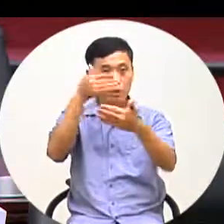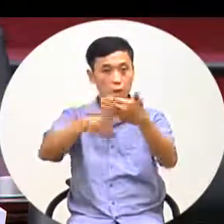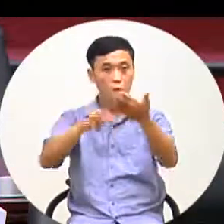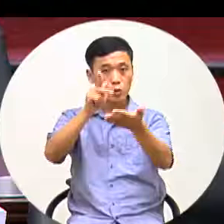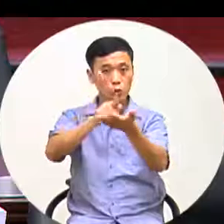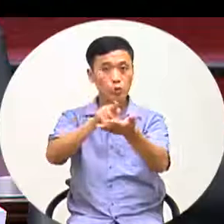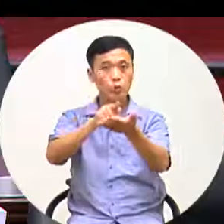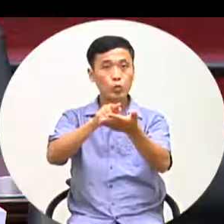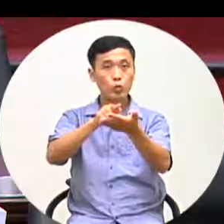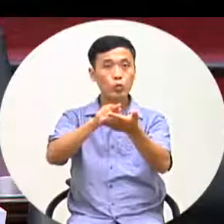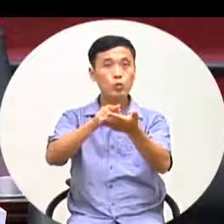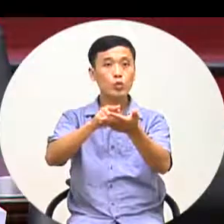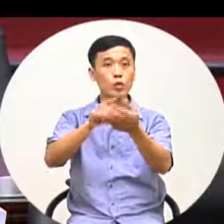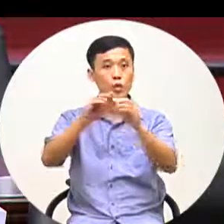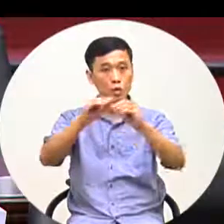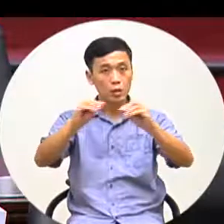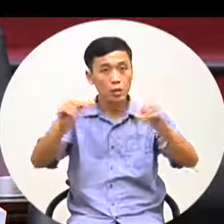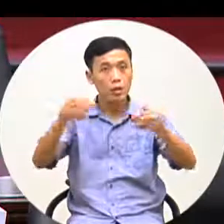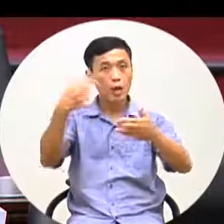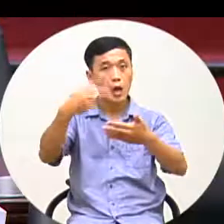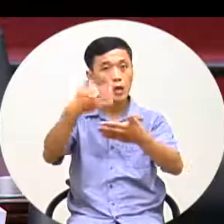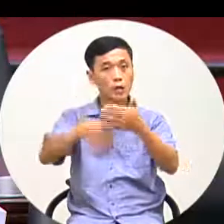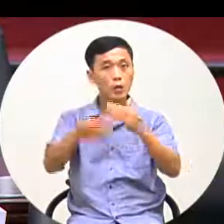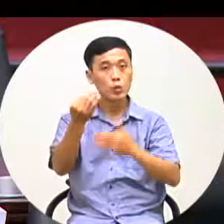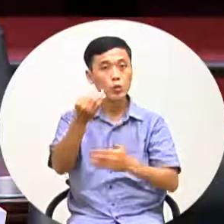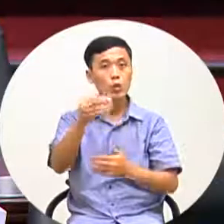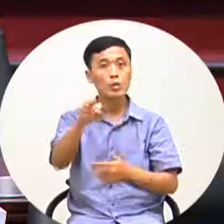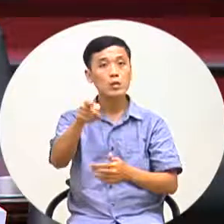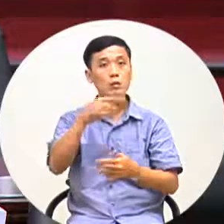什么不放零呢？